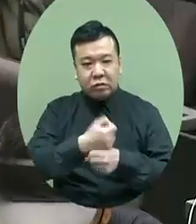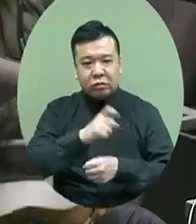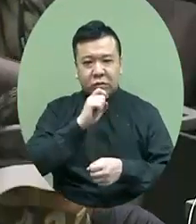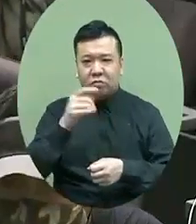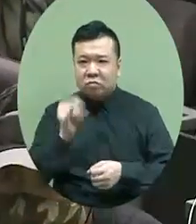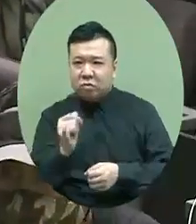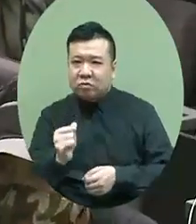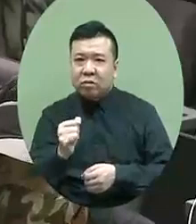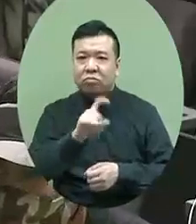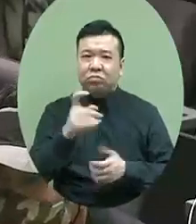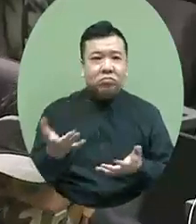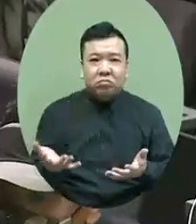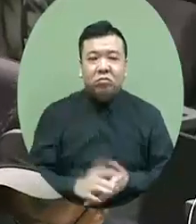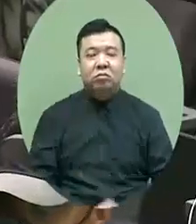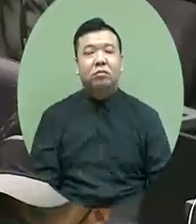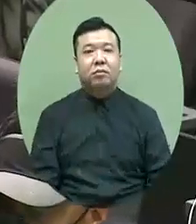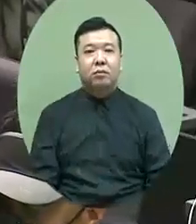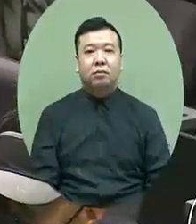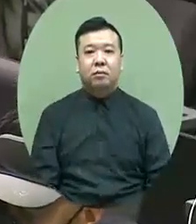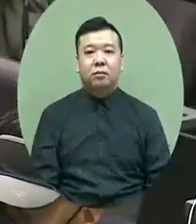初點解會有一啲批評咁樣咧？唔該。